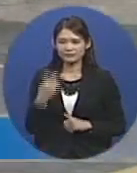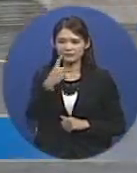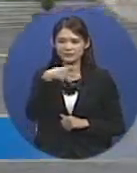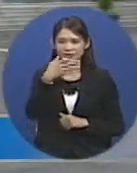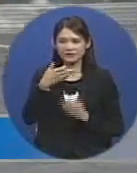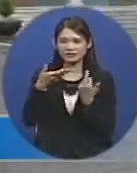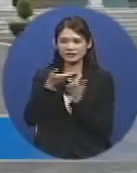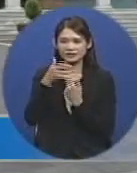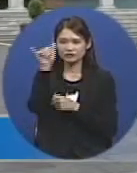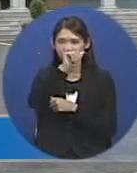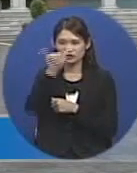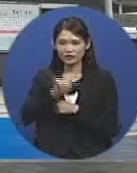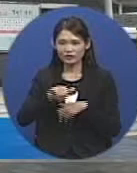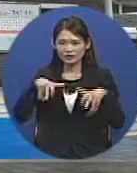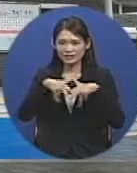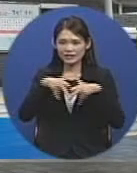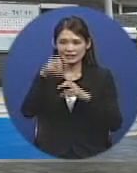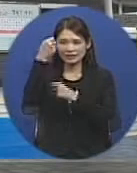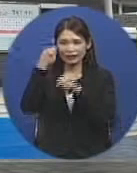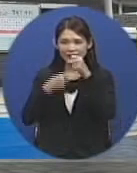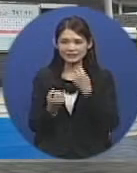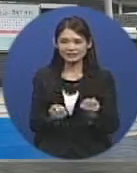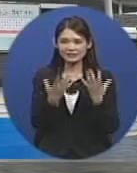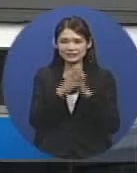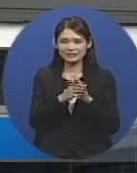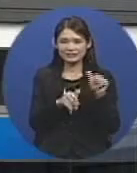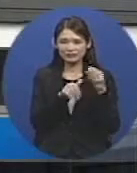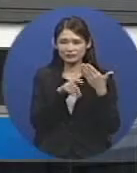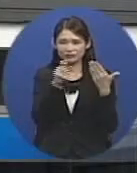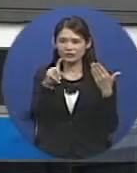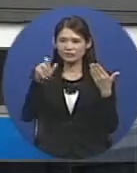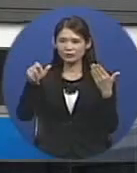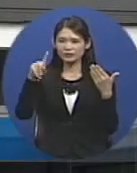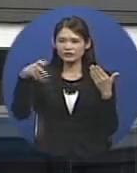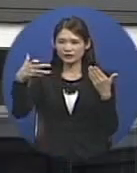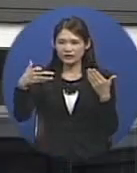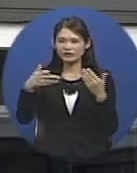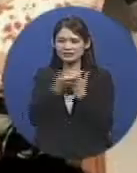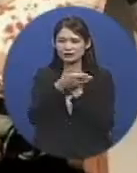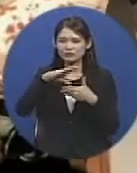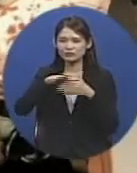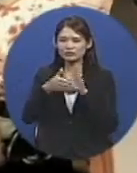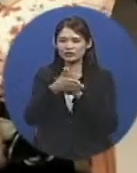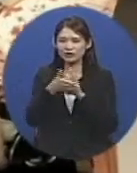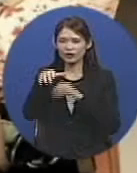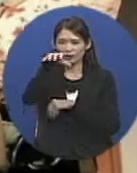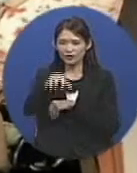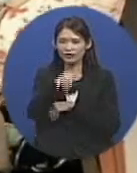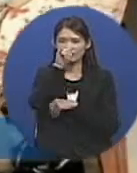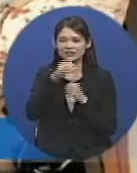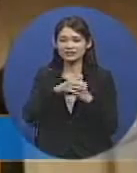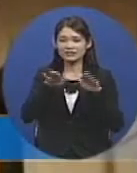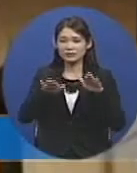2014 제주 전국 장애인 연극제가 지난 15일부터 18일까지 제주 문예회관 소극장에서 열렸습니다. 이번